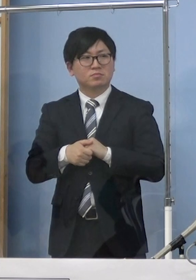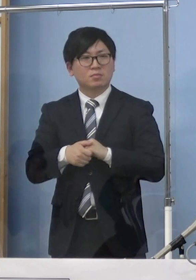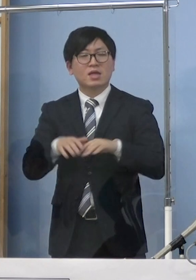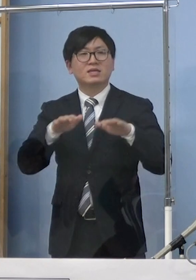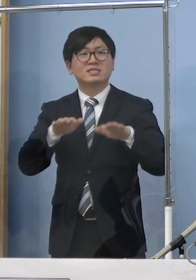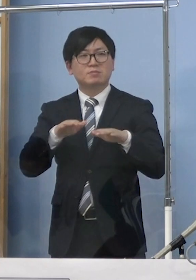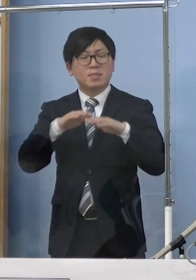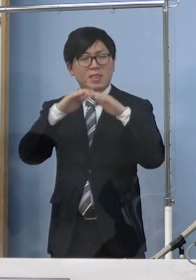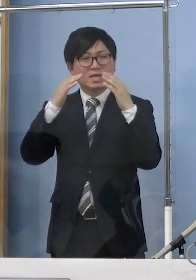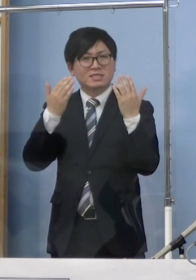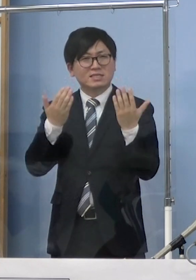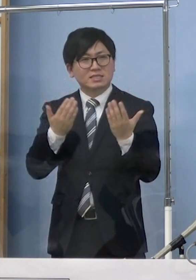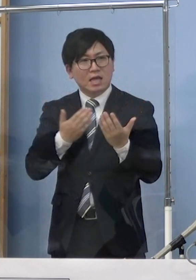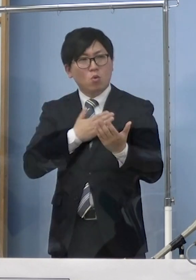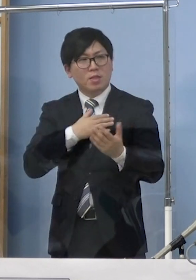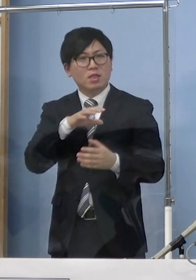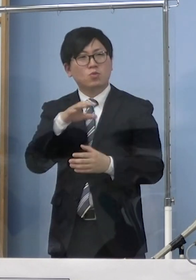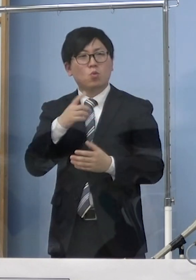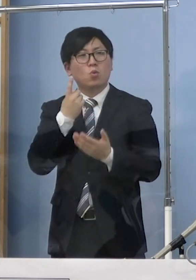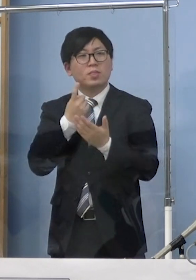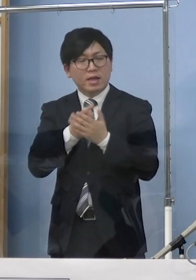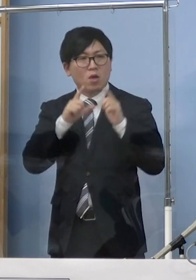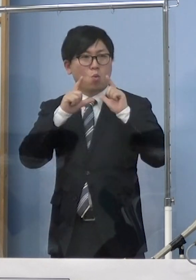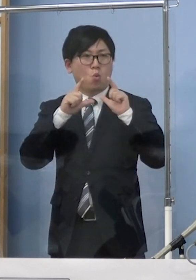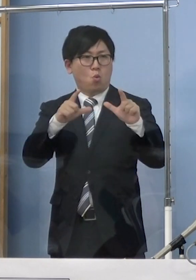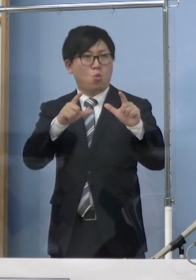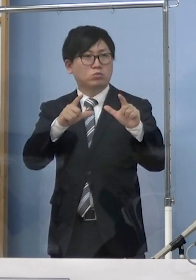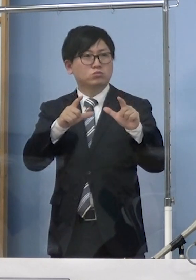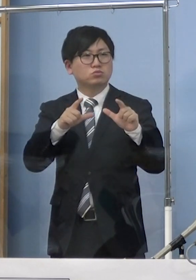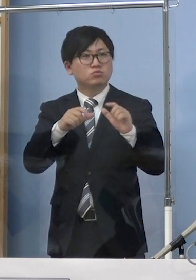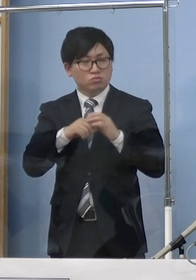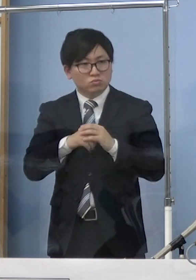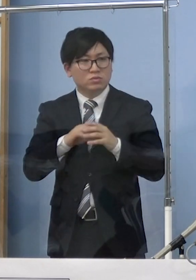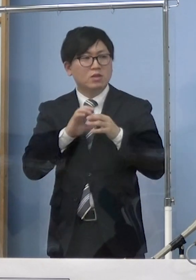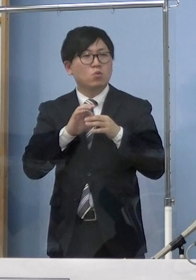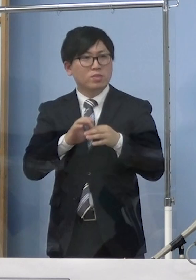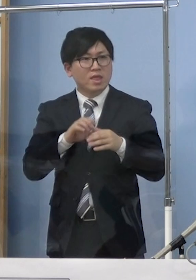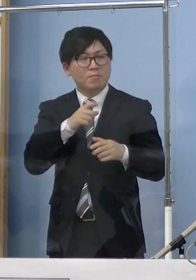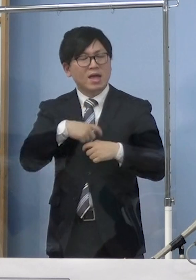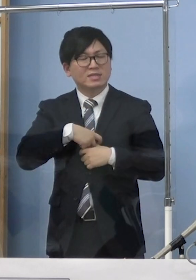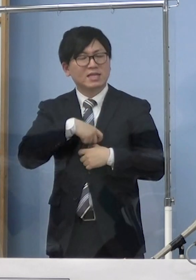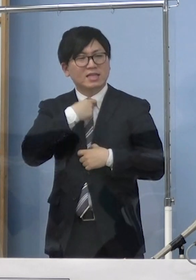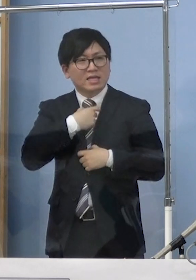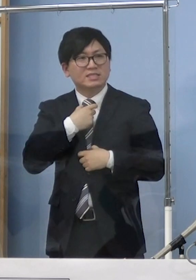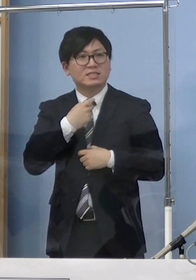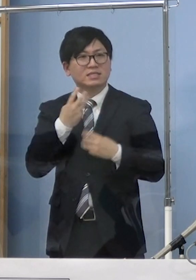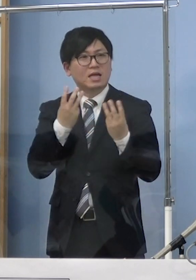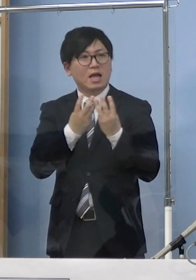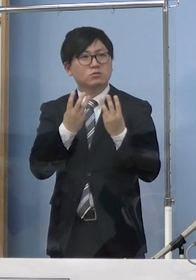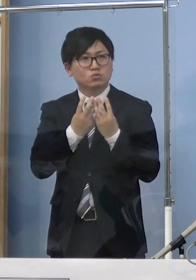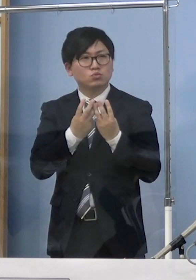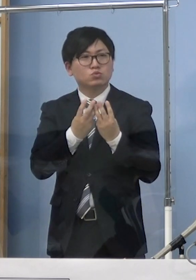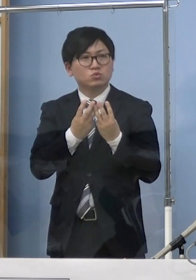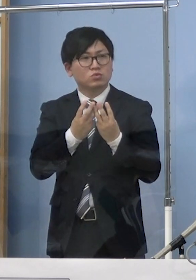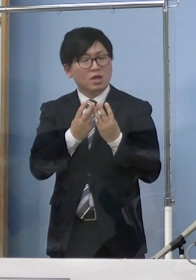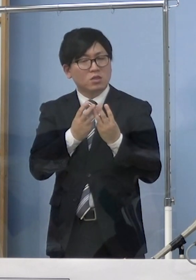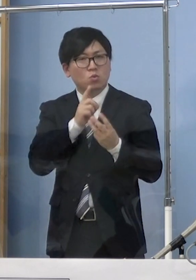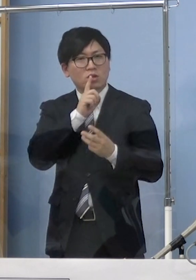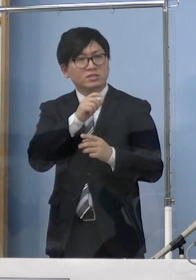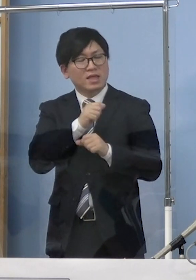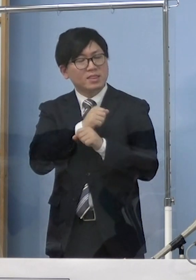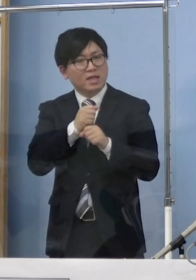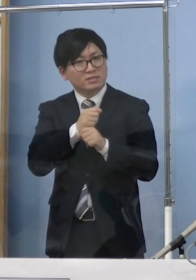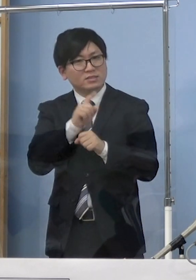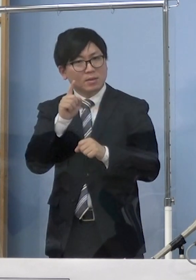傾向としてお伝えしているところでございます。そこは精緻な数値というわけではありませんので、その点はご理解を賜ればと思